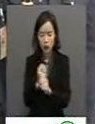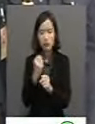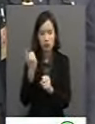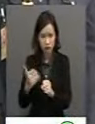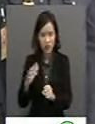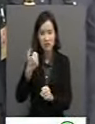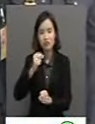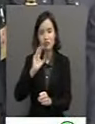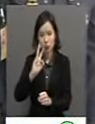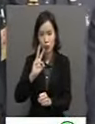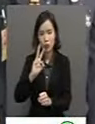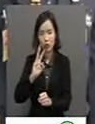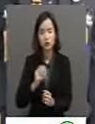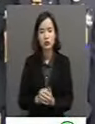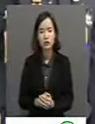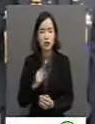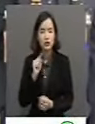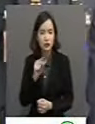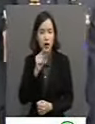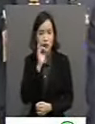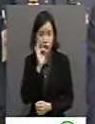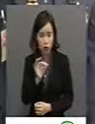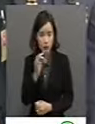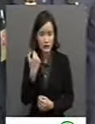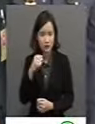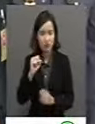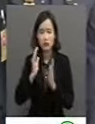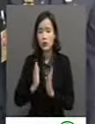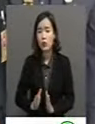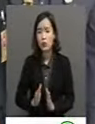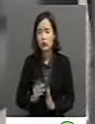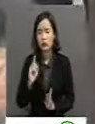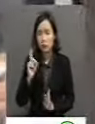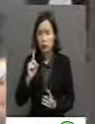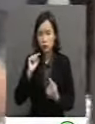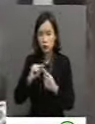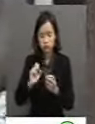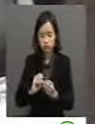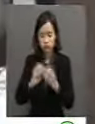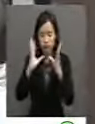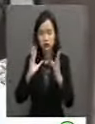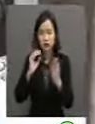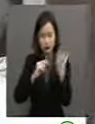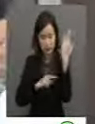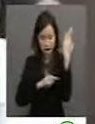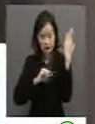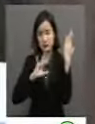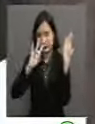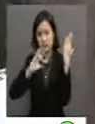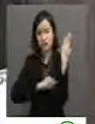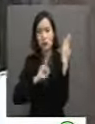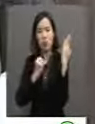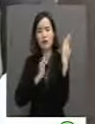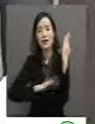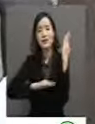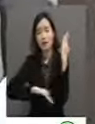16สำนวน16คดีสั่งฟ้องผู้ต้องหาไปแล้ว10คนด้วยกันกับการลอบวางระเบิดในพื้นที่7จังหวัดภาคใต้ในจ